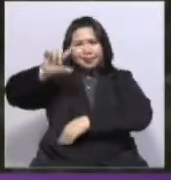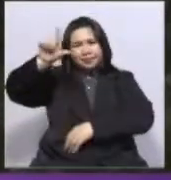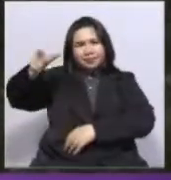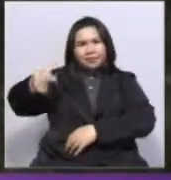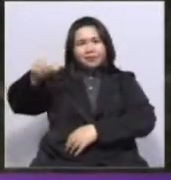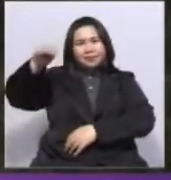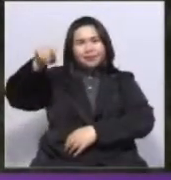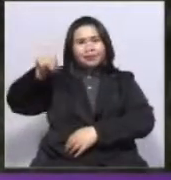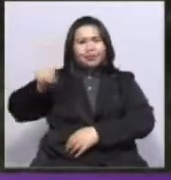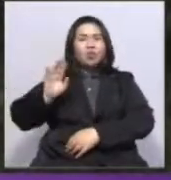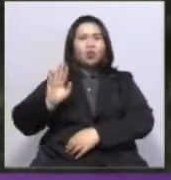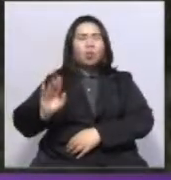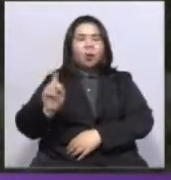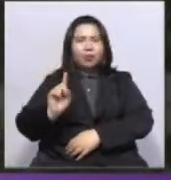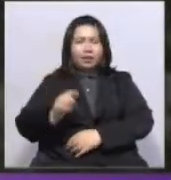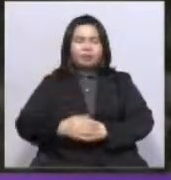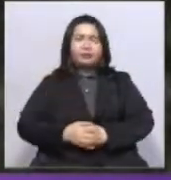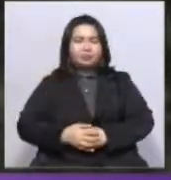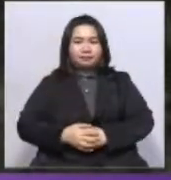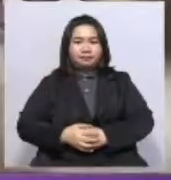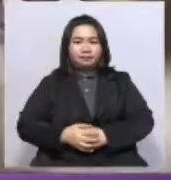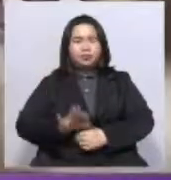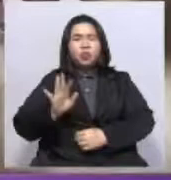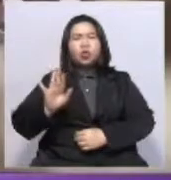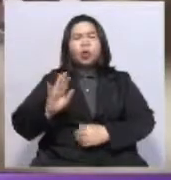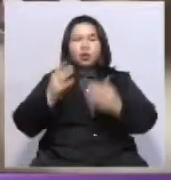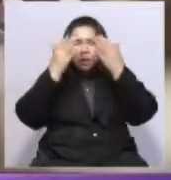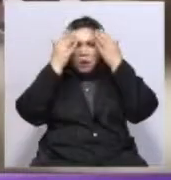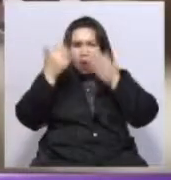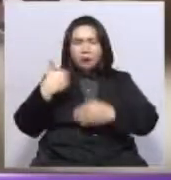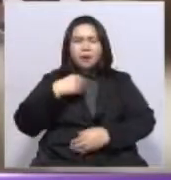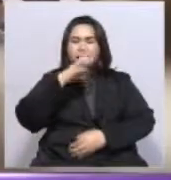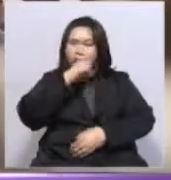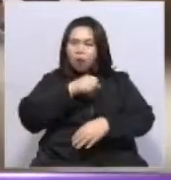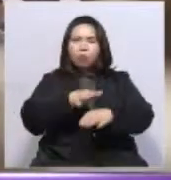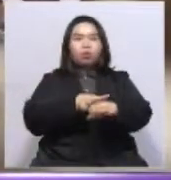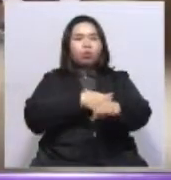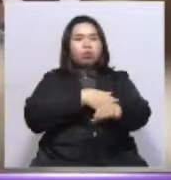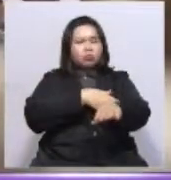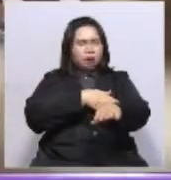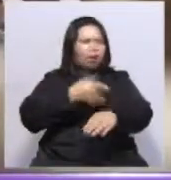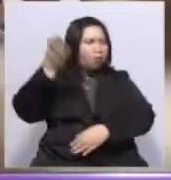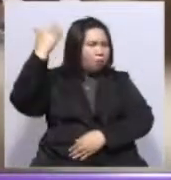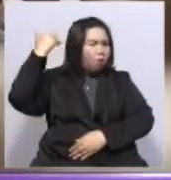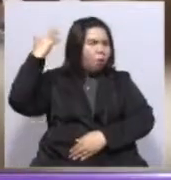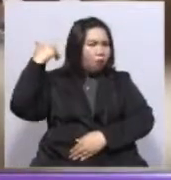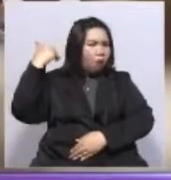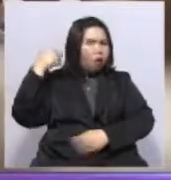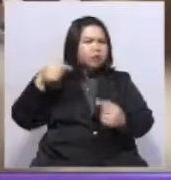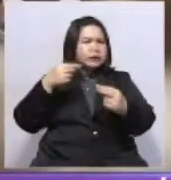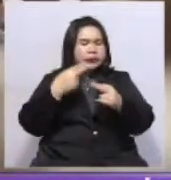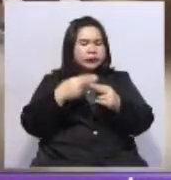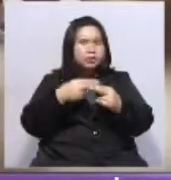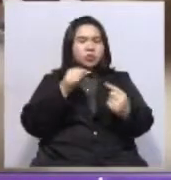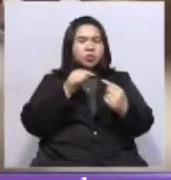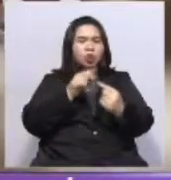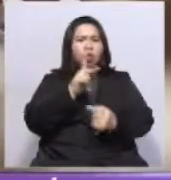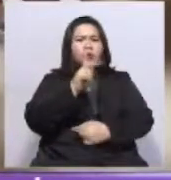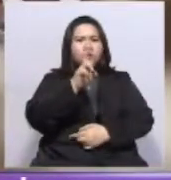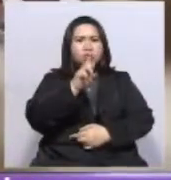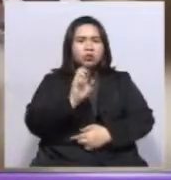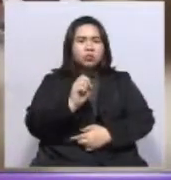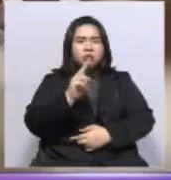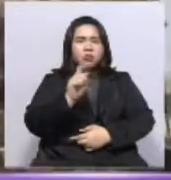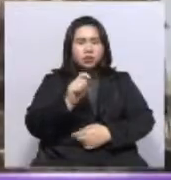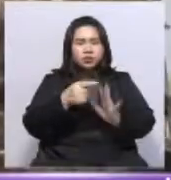ใจเช่นกันเพราะมัสยิดแห่งนี้เก่าแก่มากซึ่งสร้างร่วมสมัยเดียวกับมัสยิดกรือเซะโดยมัสยิดแ